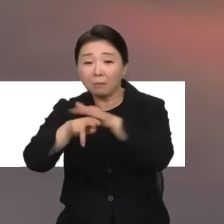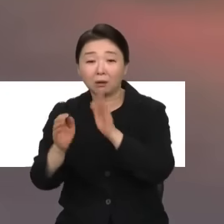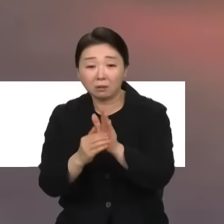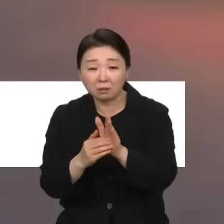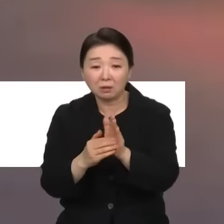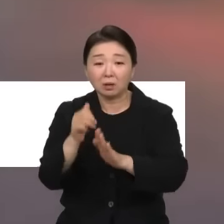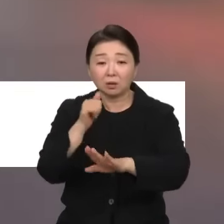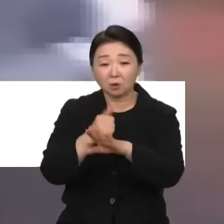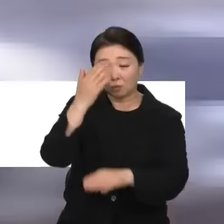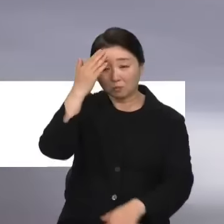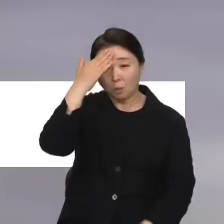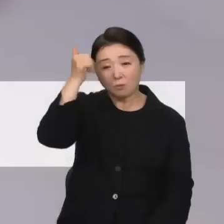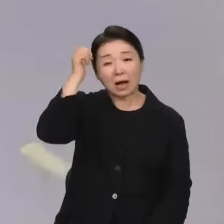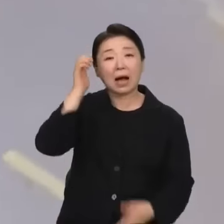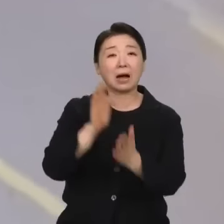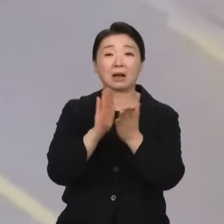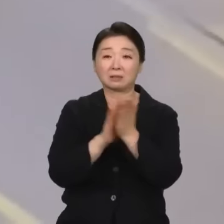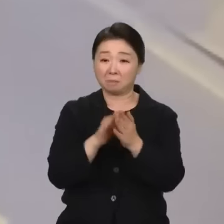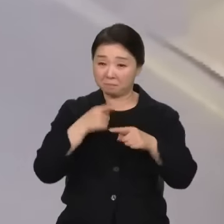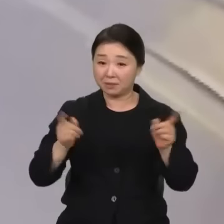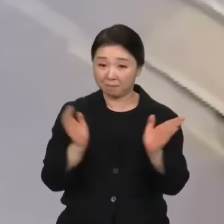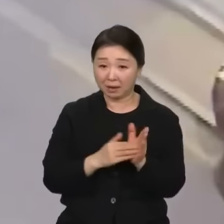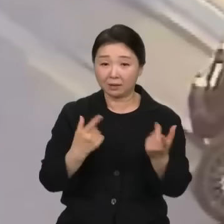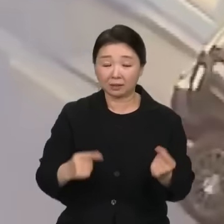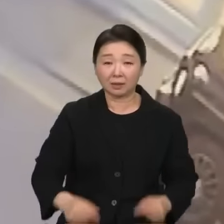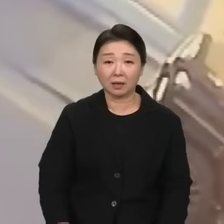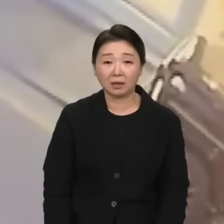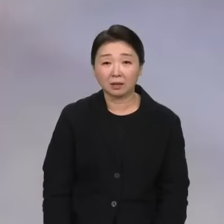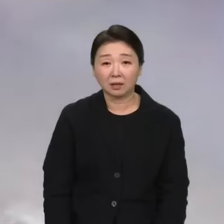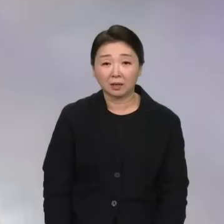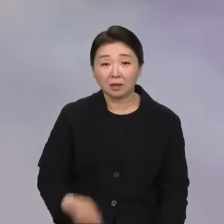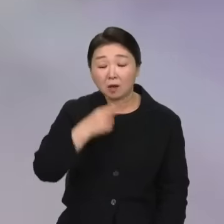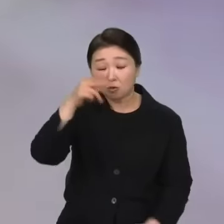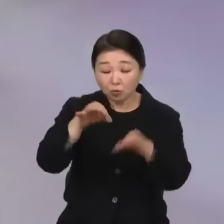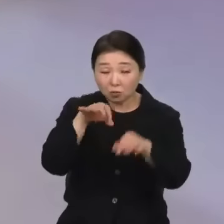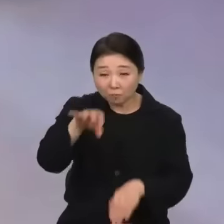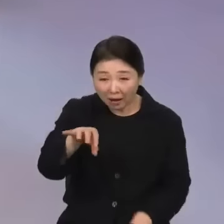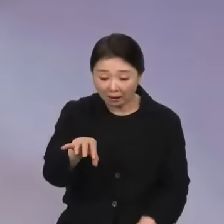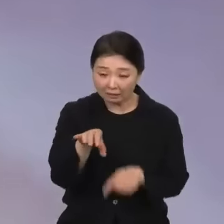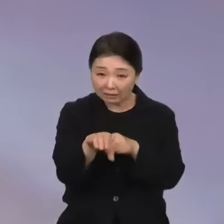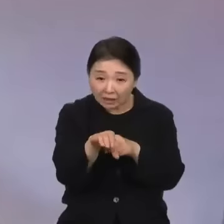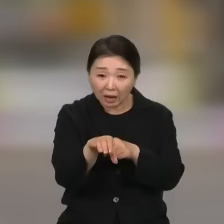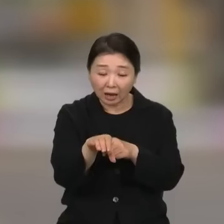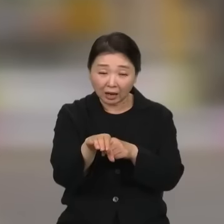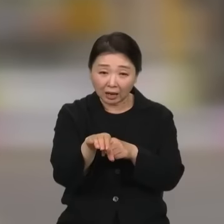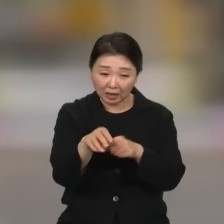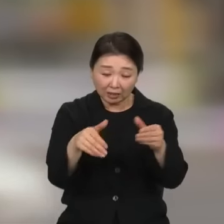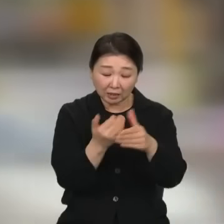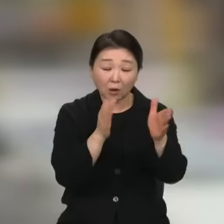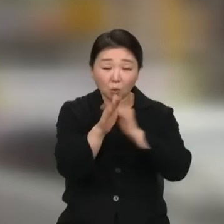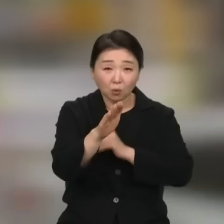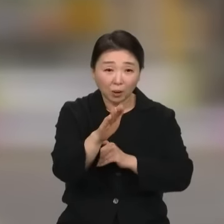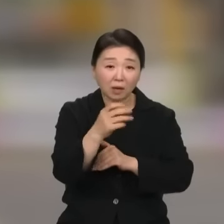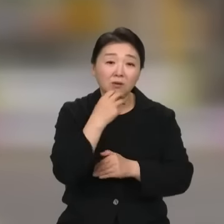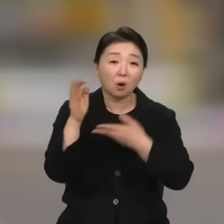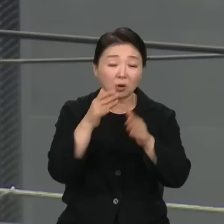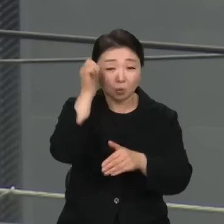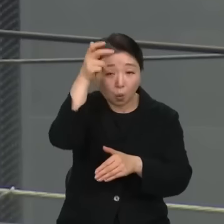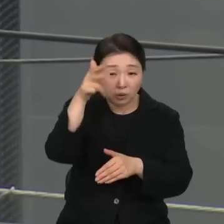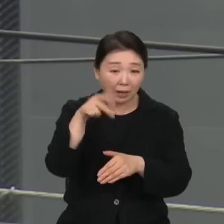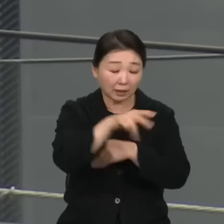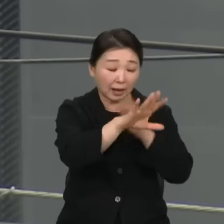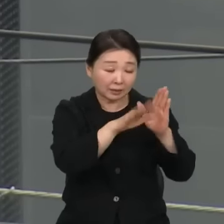본부장이 판단한 것 같아요. 경찰은 사고 전 유흥주점에서 탄 차와 사고 이후 경기도의 호텔로 갈 때 탄 차에 있던